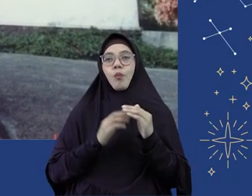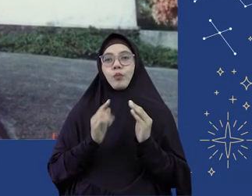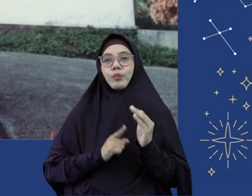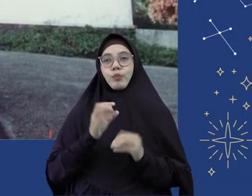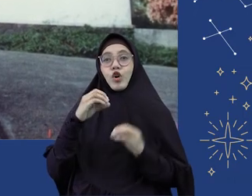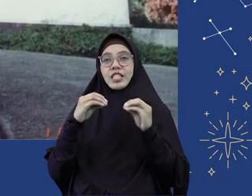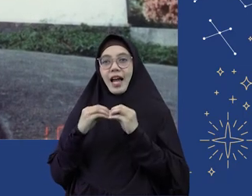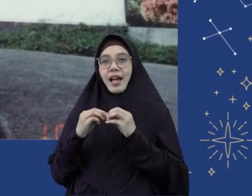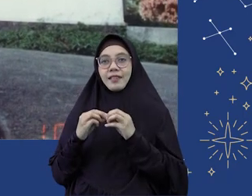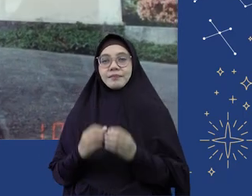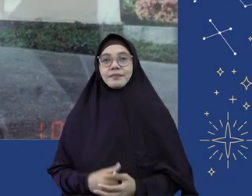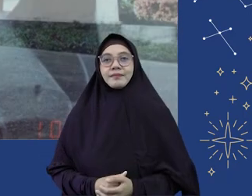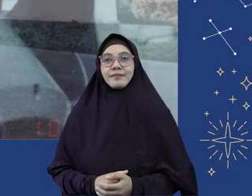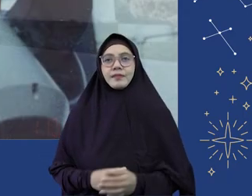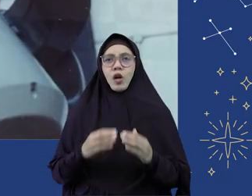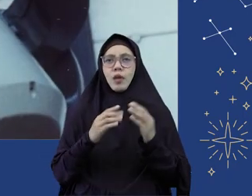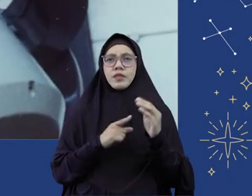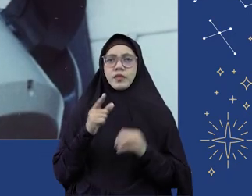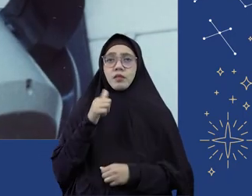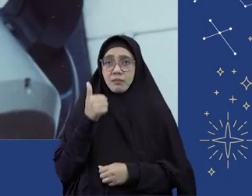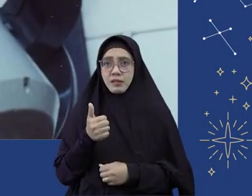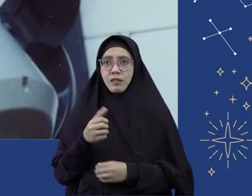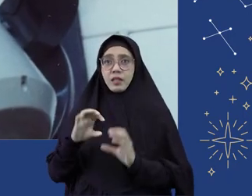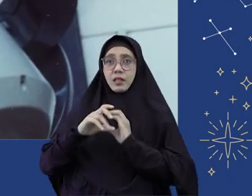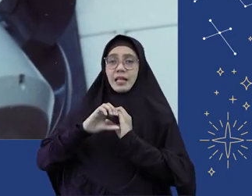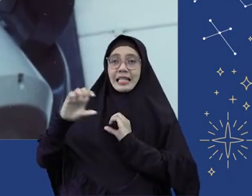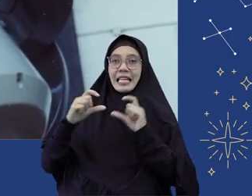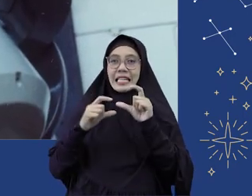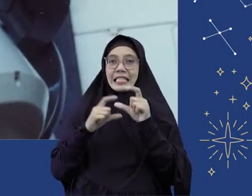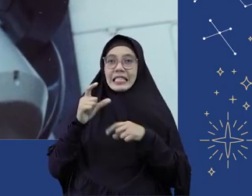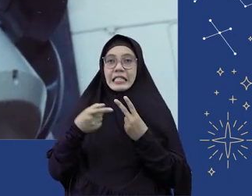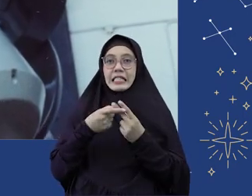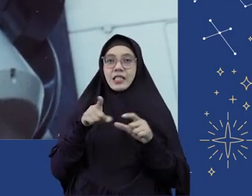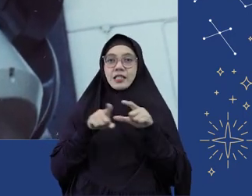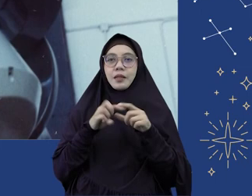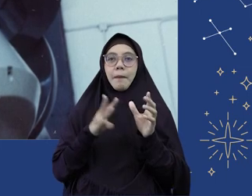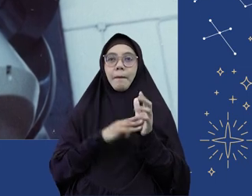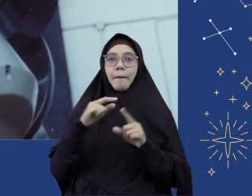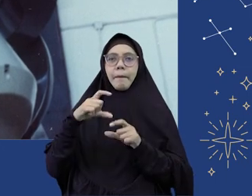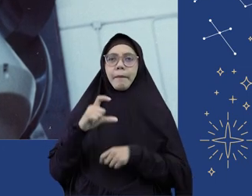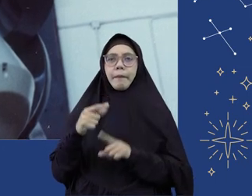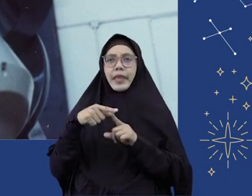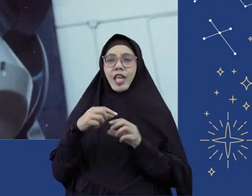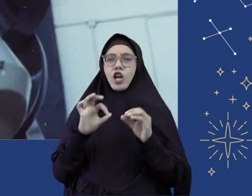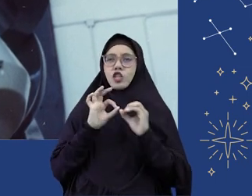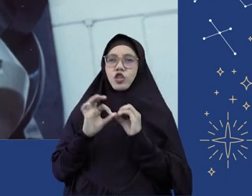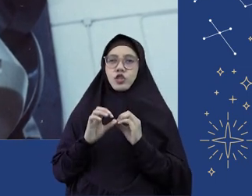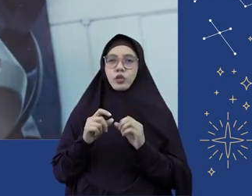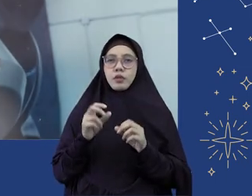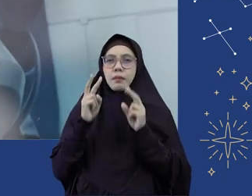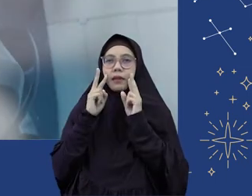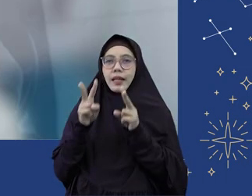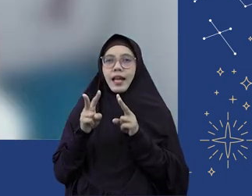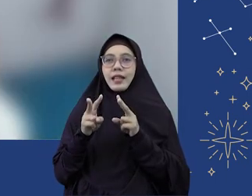1959 observatorium berhasil memiliki teleskop Smith yang cocok untuk pekerjaan pengamatan struktur galaksi bima sakti